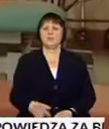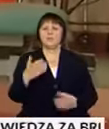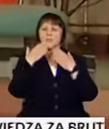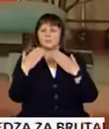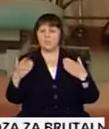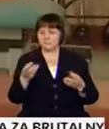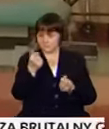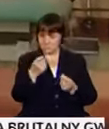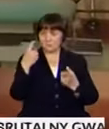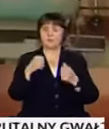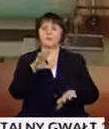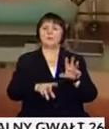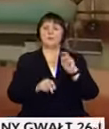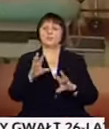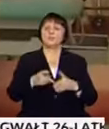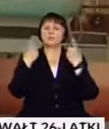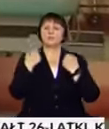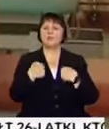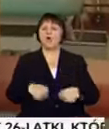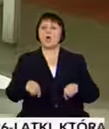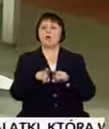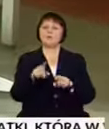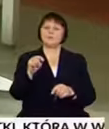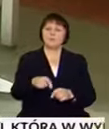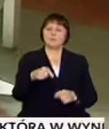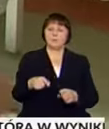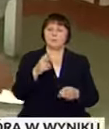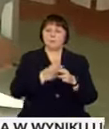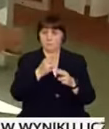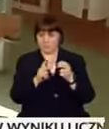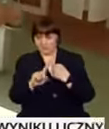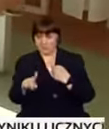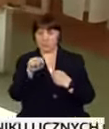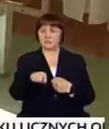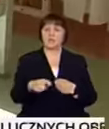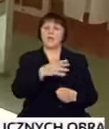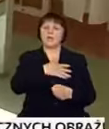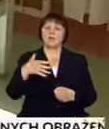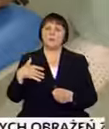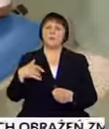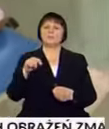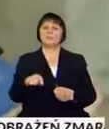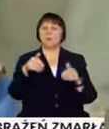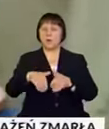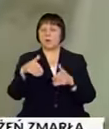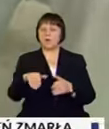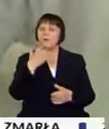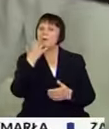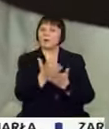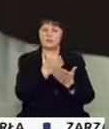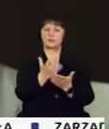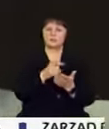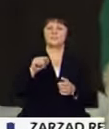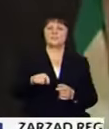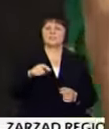Dzięki funduszom z budżetu obywatelskiego województwa łódzkiego pacjenci szpitala chorób płuc i rehabilitacji w Łagiewnikach mogą korzystać z